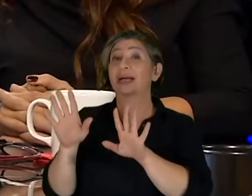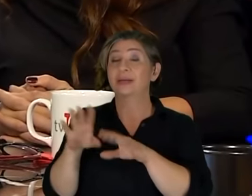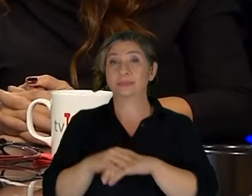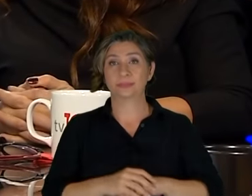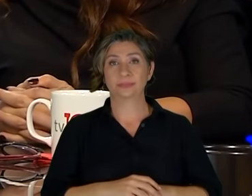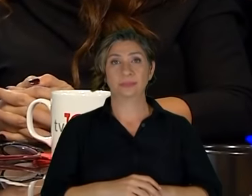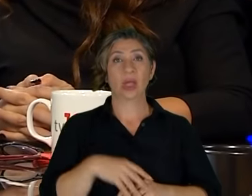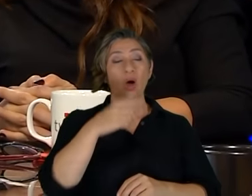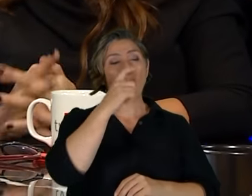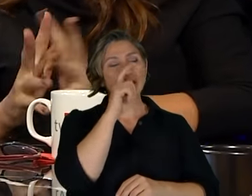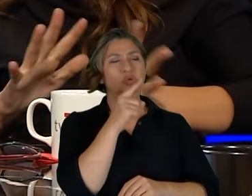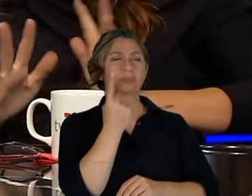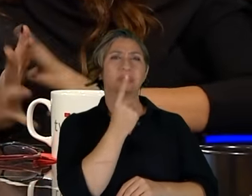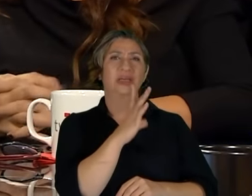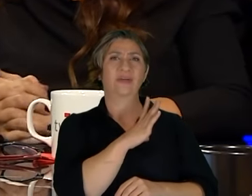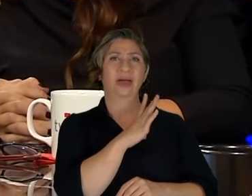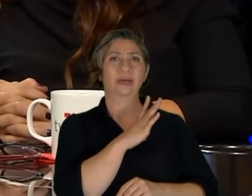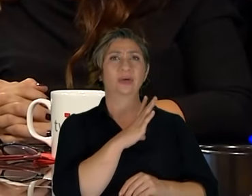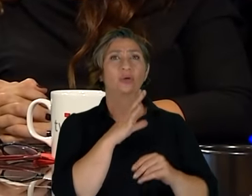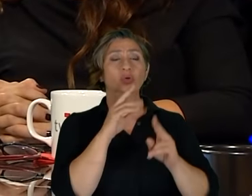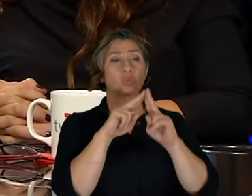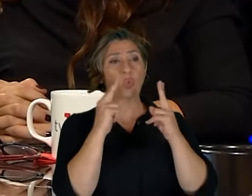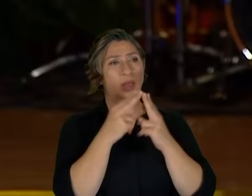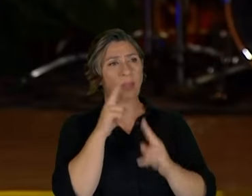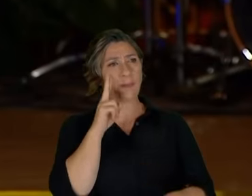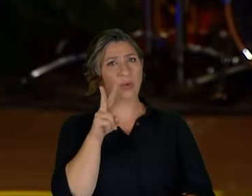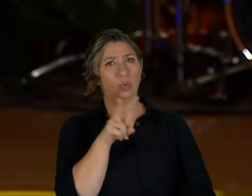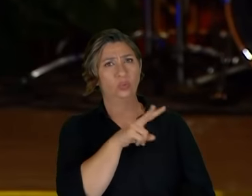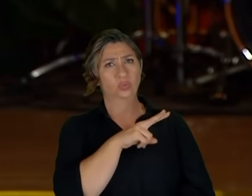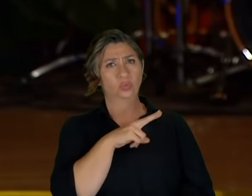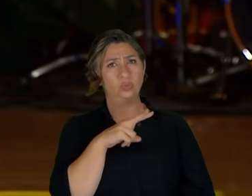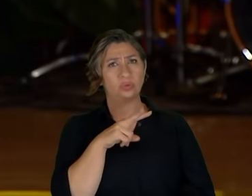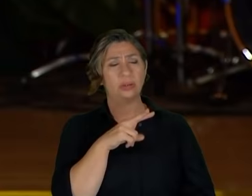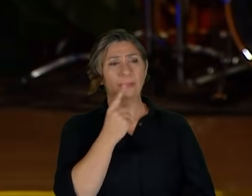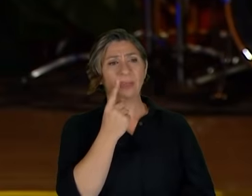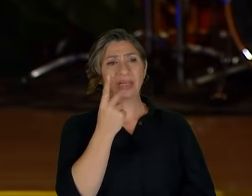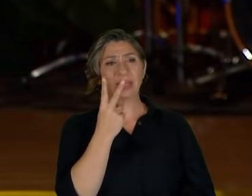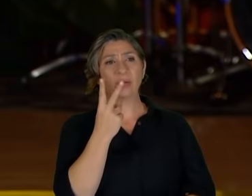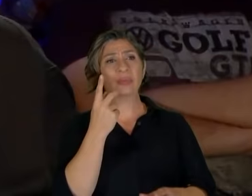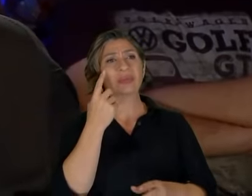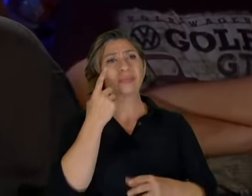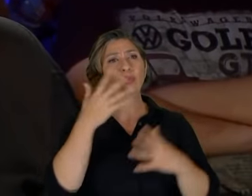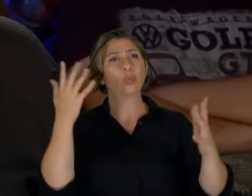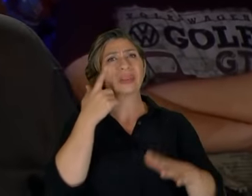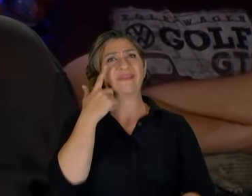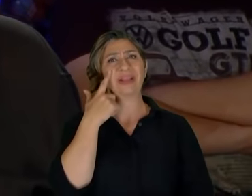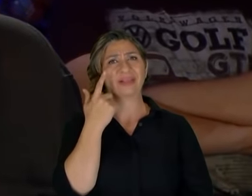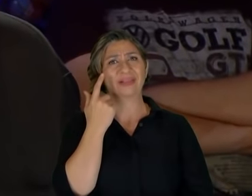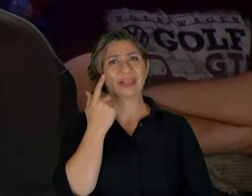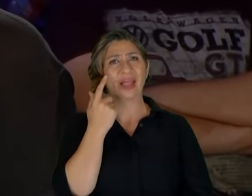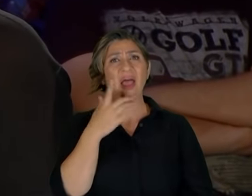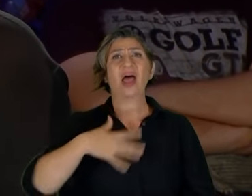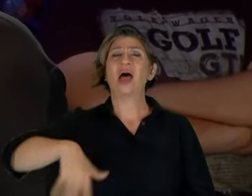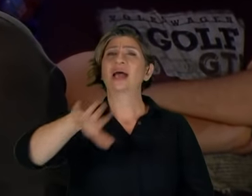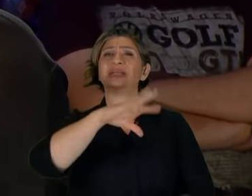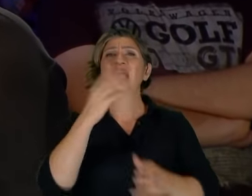Okan'cığım şöyle bir şey var aslında. Ay pardon. Dünyada bakıyoruz, bir iki tane büyük devlet